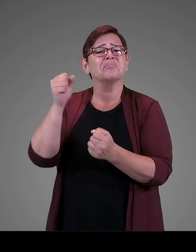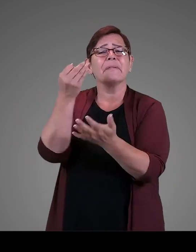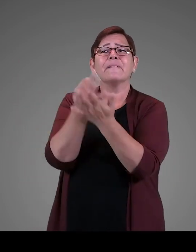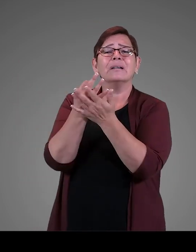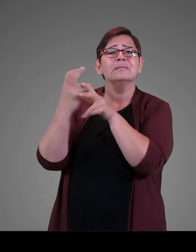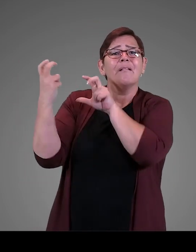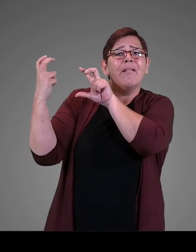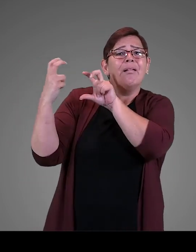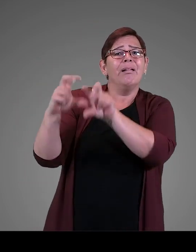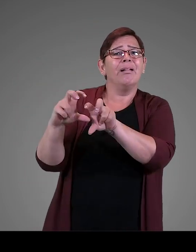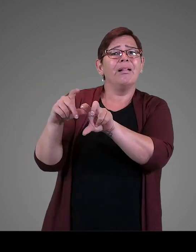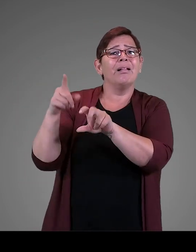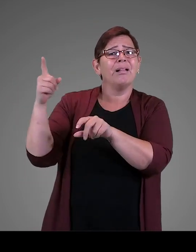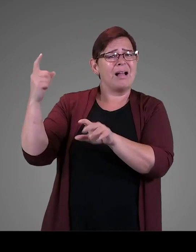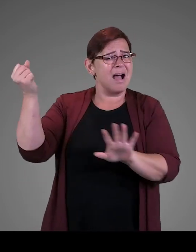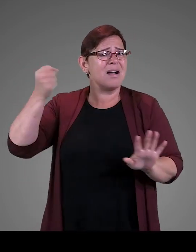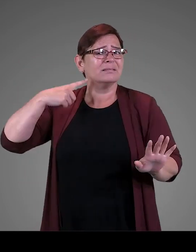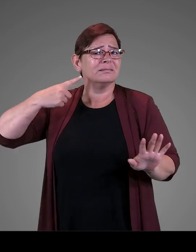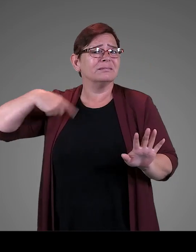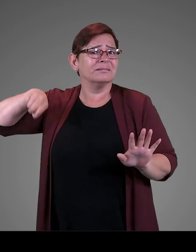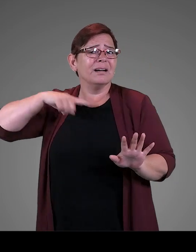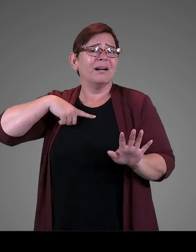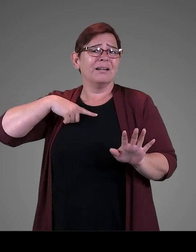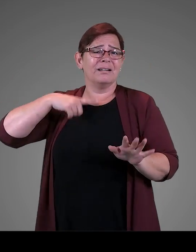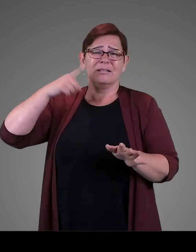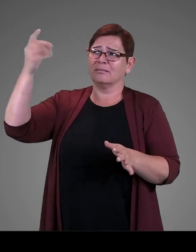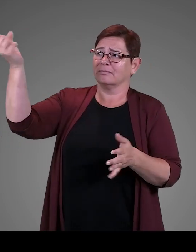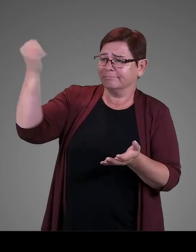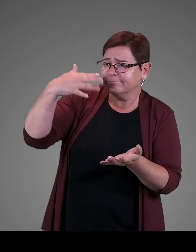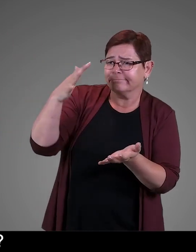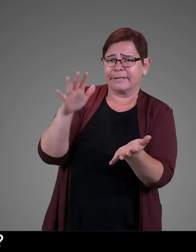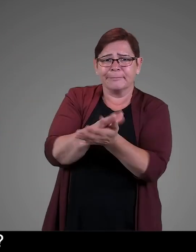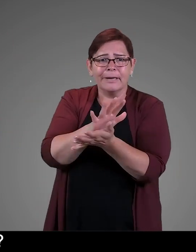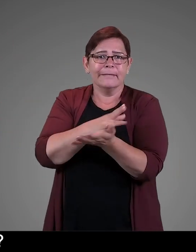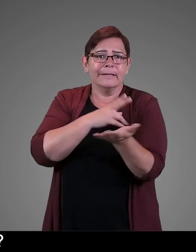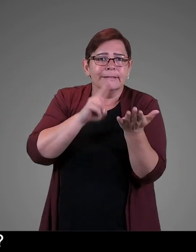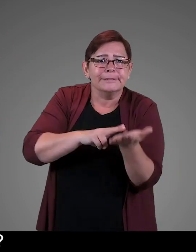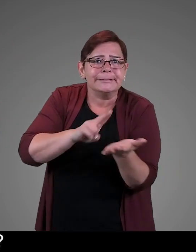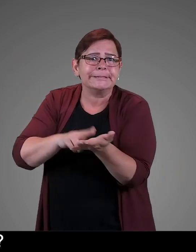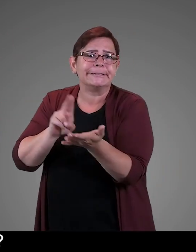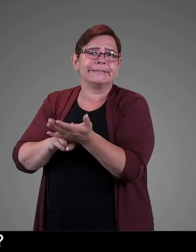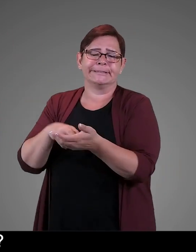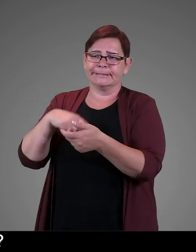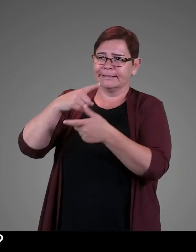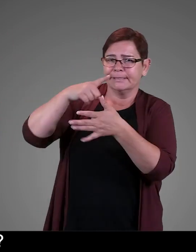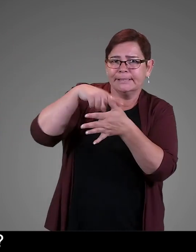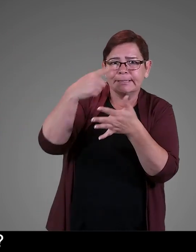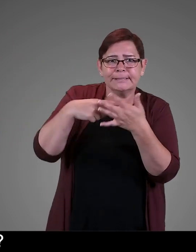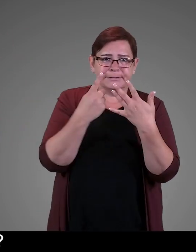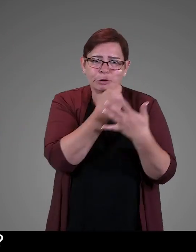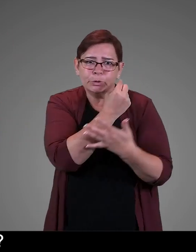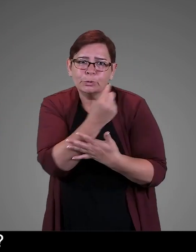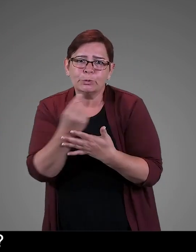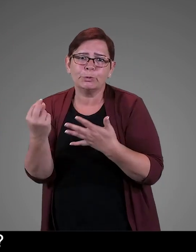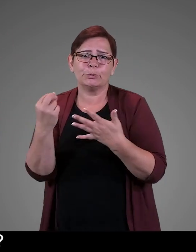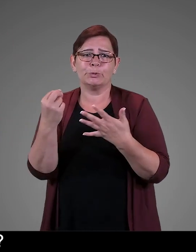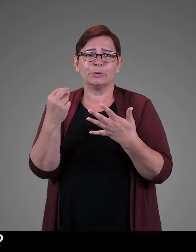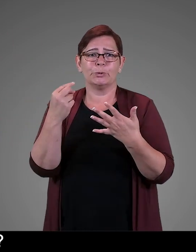de fonds qui nous demandent, ils nous envoient des documents à signer puis des choses à faire, mais est-ce qu'on est vraiment obligé? Je pense pas, parce